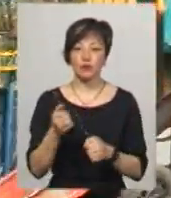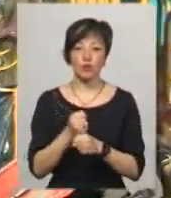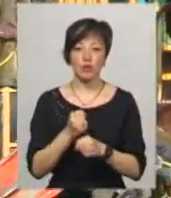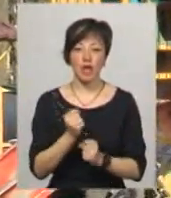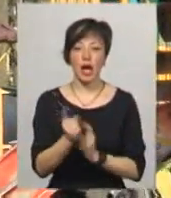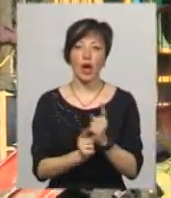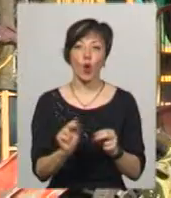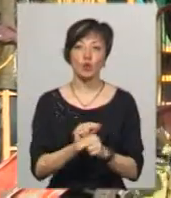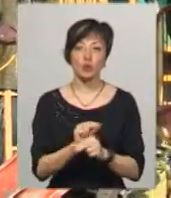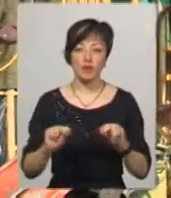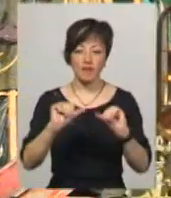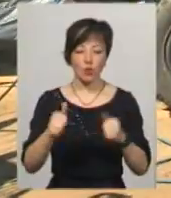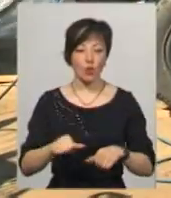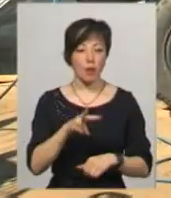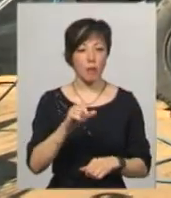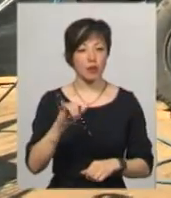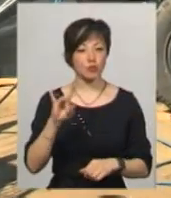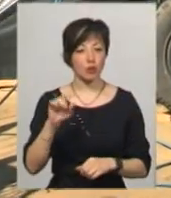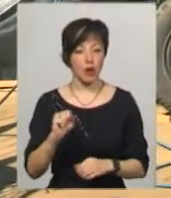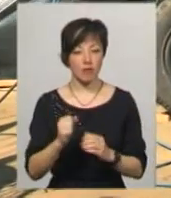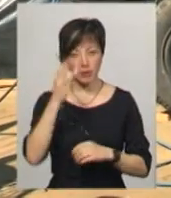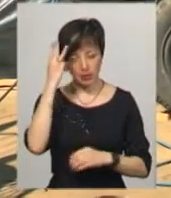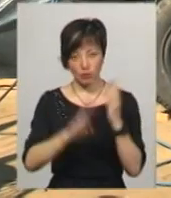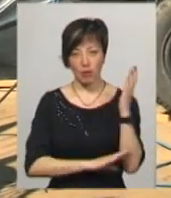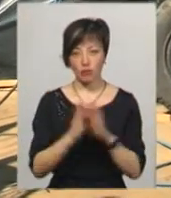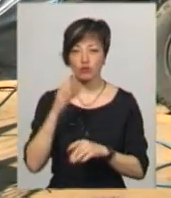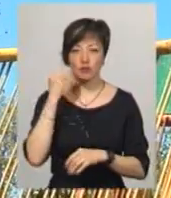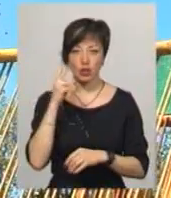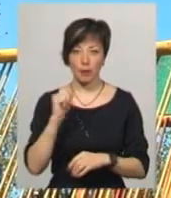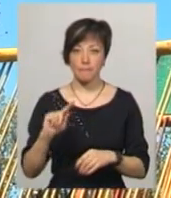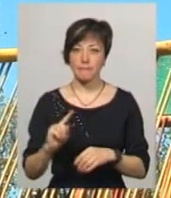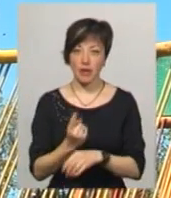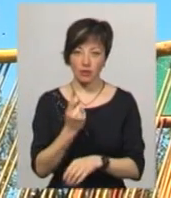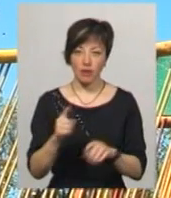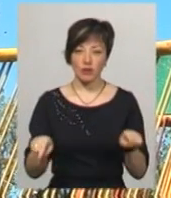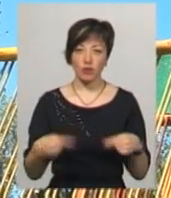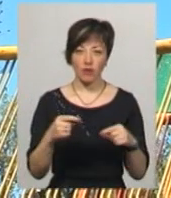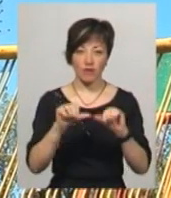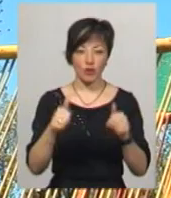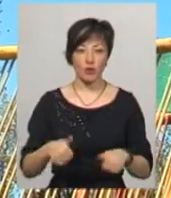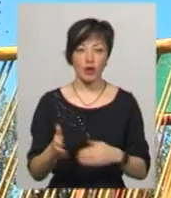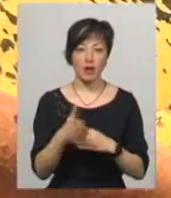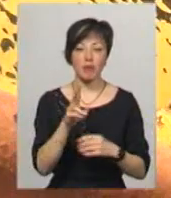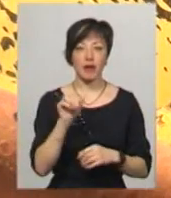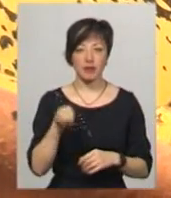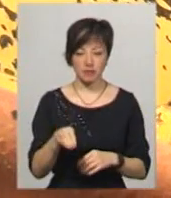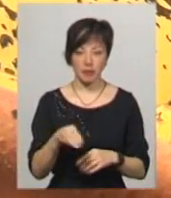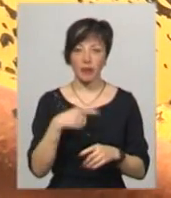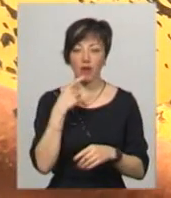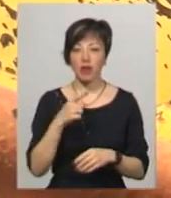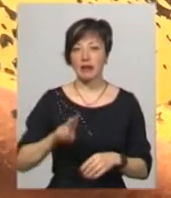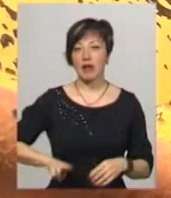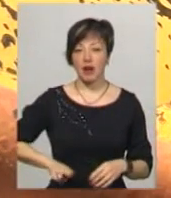до реконструкції фігур Мазура у Хмельницькому парку Шевченка. Першою відновлять фігуру риба-кит. За словами виконуючого обов'язки директора